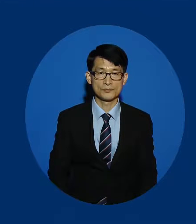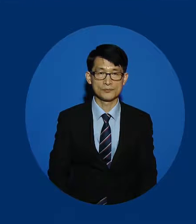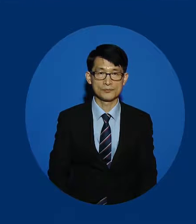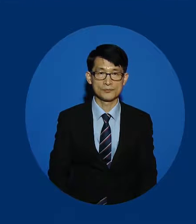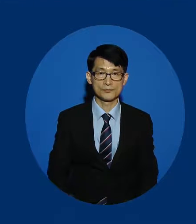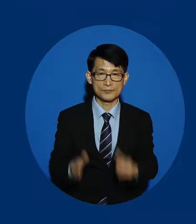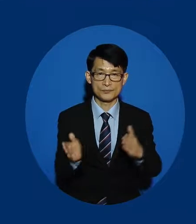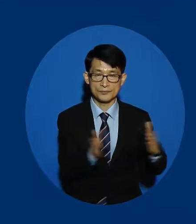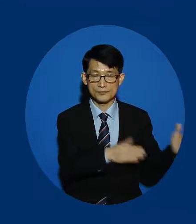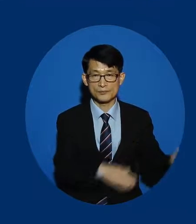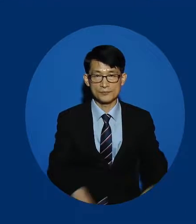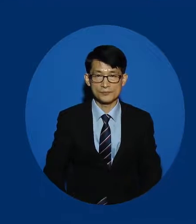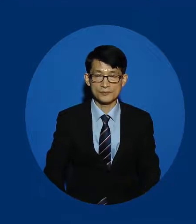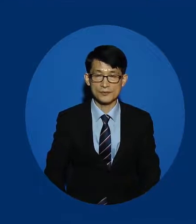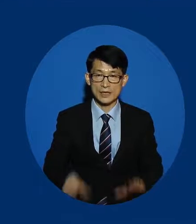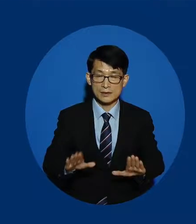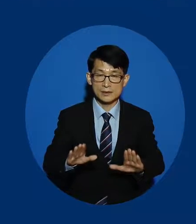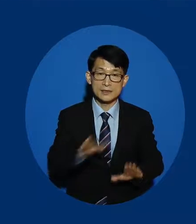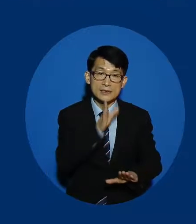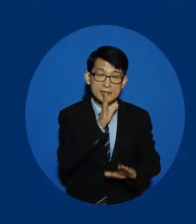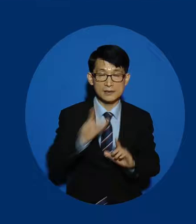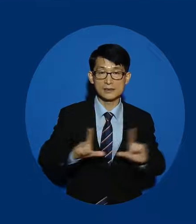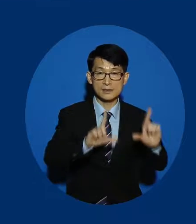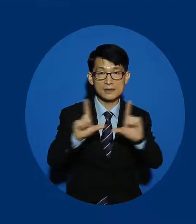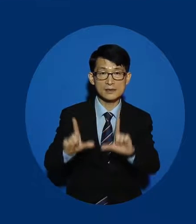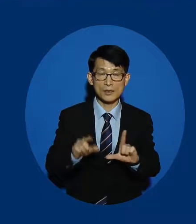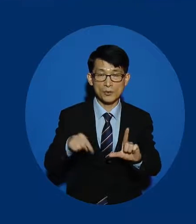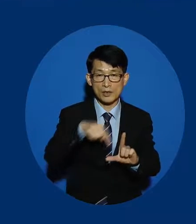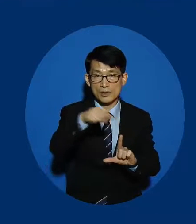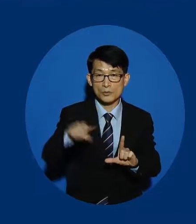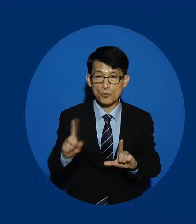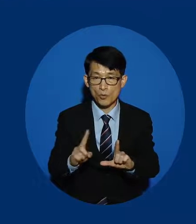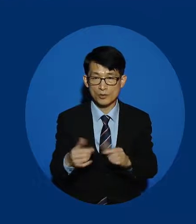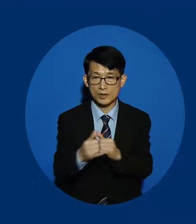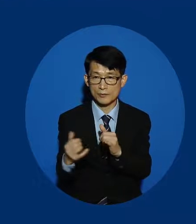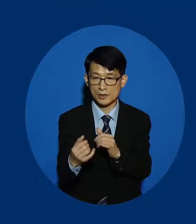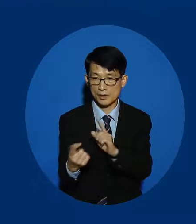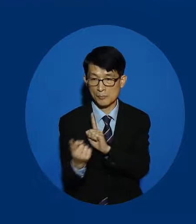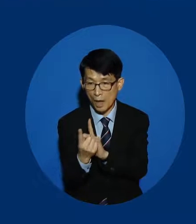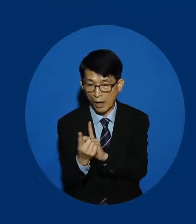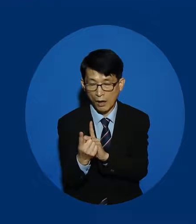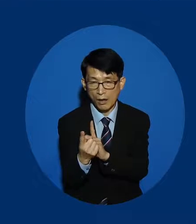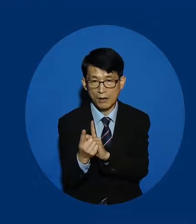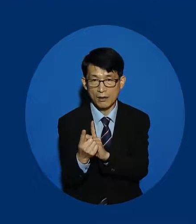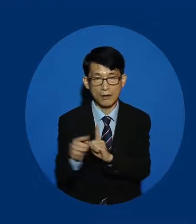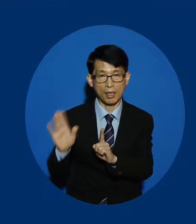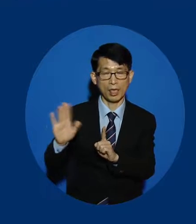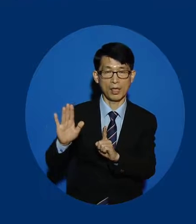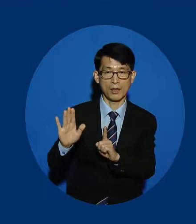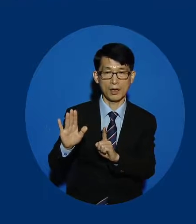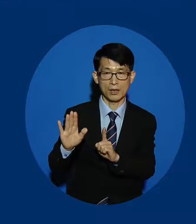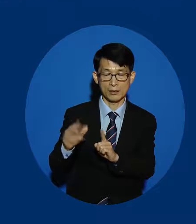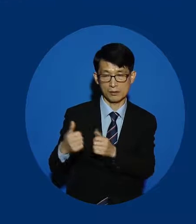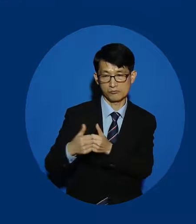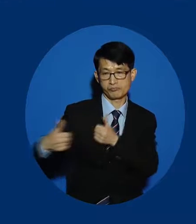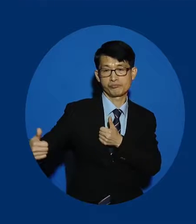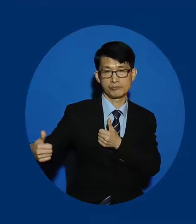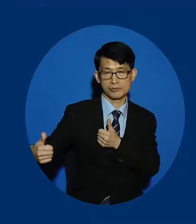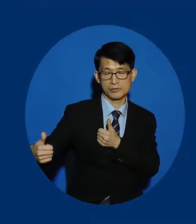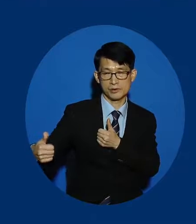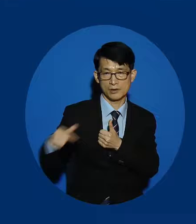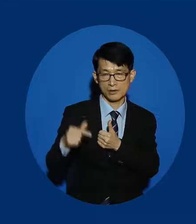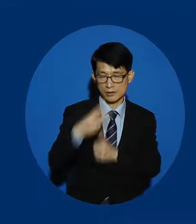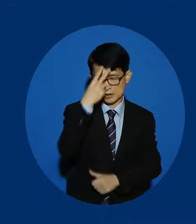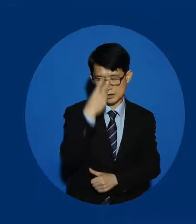자, 그리고 이 실생활에서 많이 마주치는 건데 거리두기 문제. 우리 시각장애인 분들, 그다음 청각장애인 분들이 굉장히 어려움을